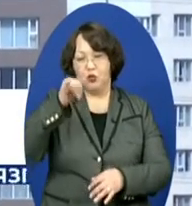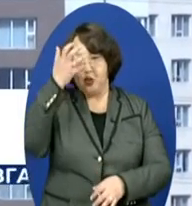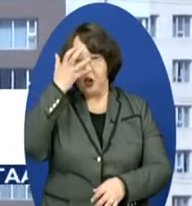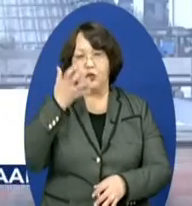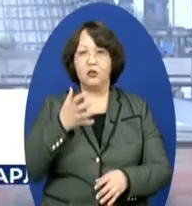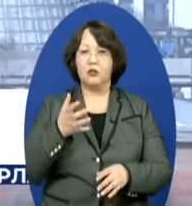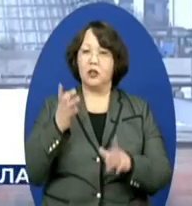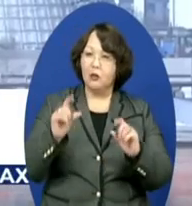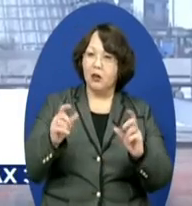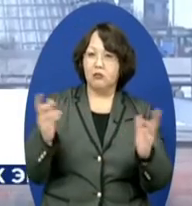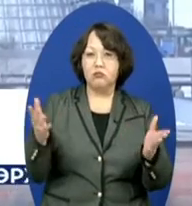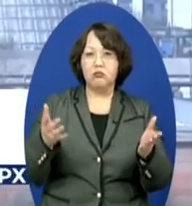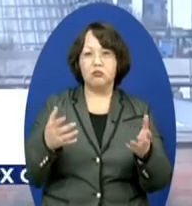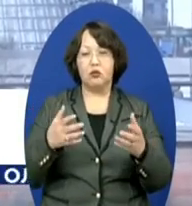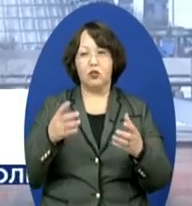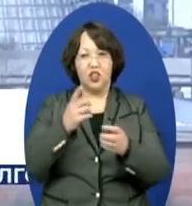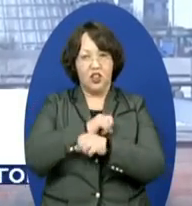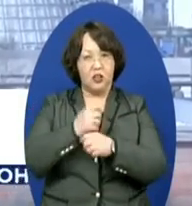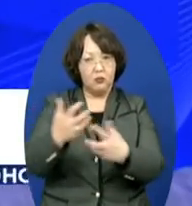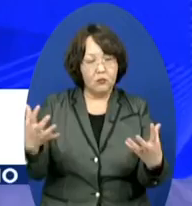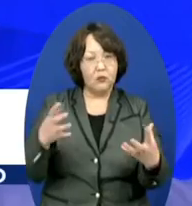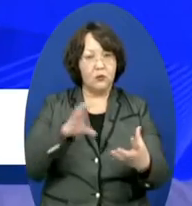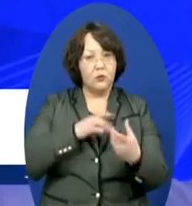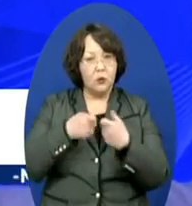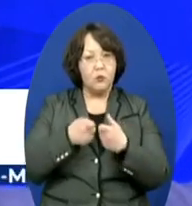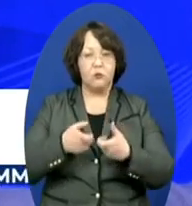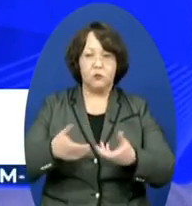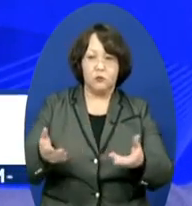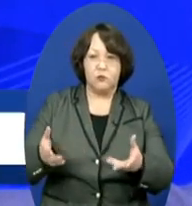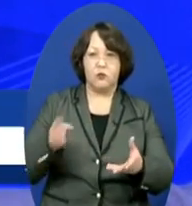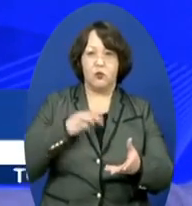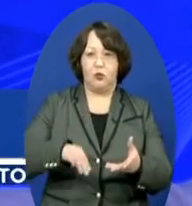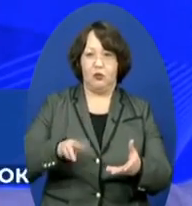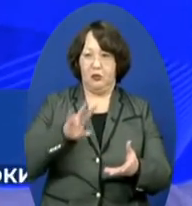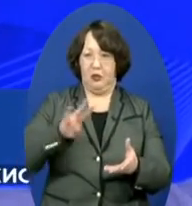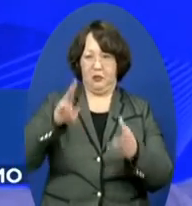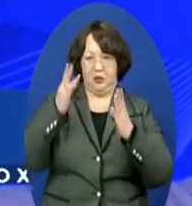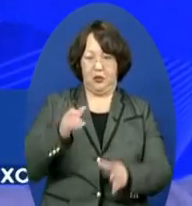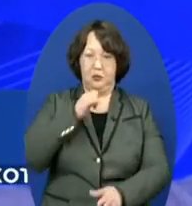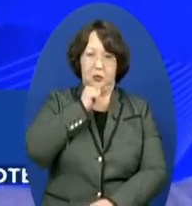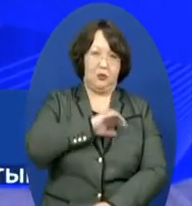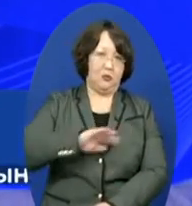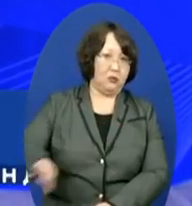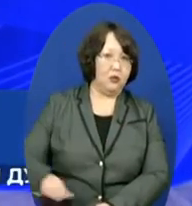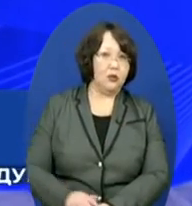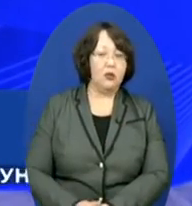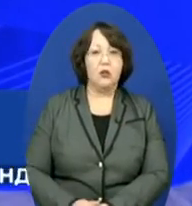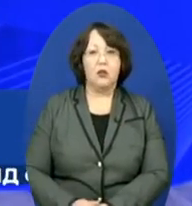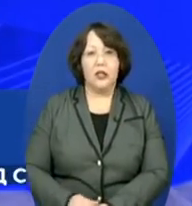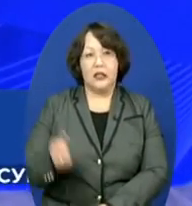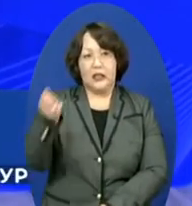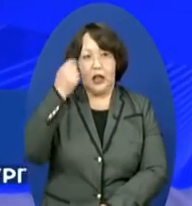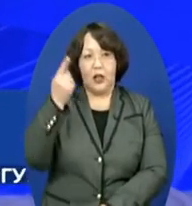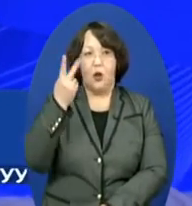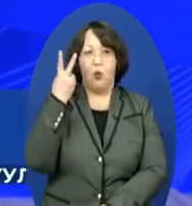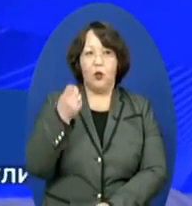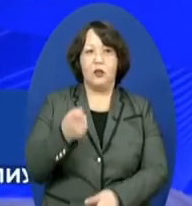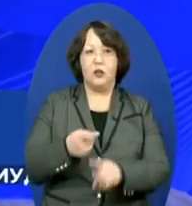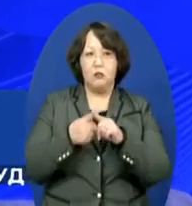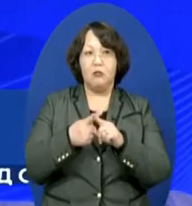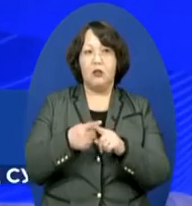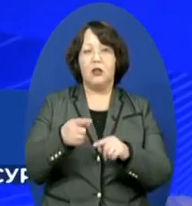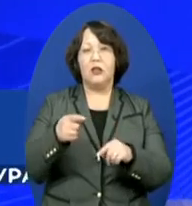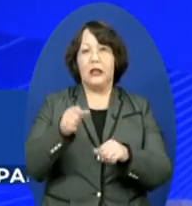байх ёсгүйг эдийн засгчид хэлж байна. Цахилгааны үн, бензиний үн нэмчихвэл ард түмэн ядарна гэдэг нэрээр